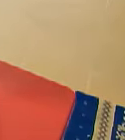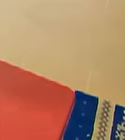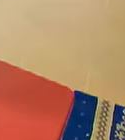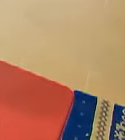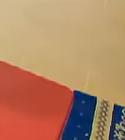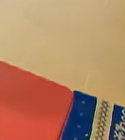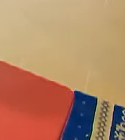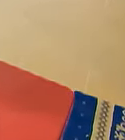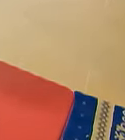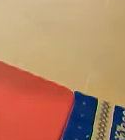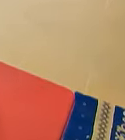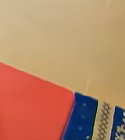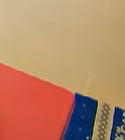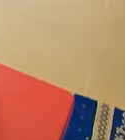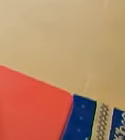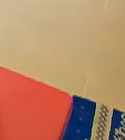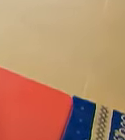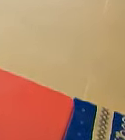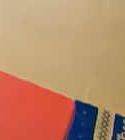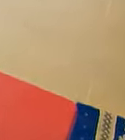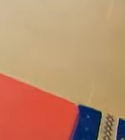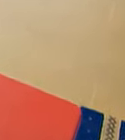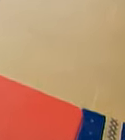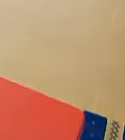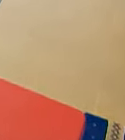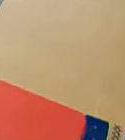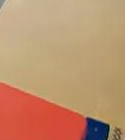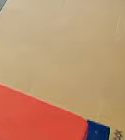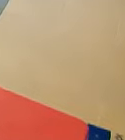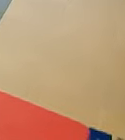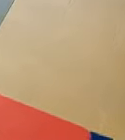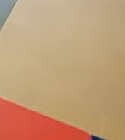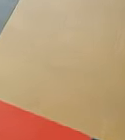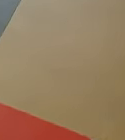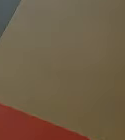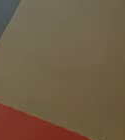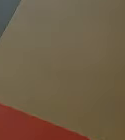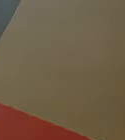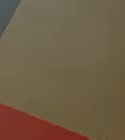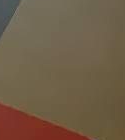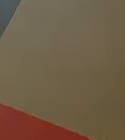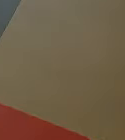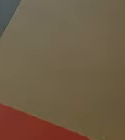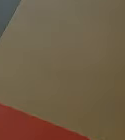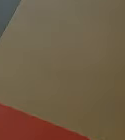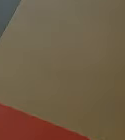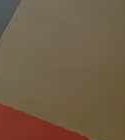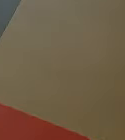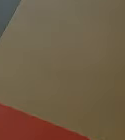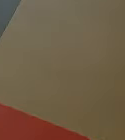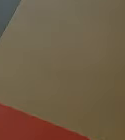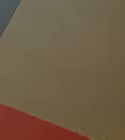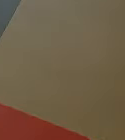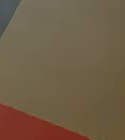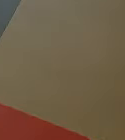masjid kariah, surau jemaah dan juga surau. Pintu masjid dibuka hanya sejam sebelum azan dan